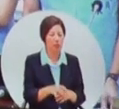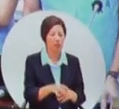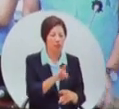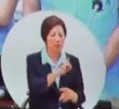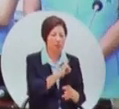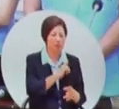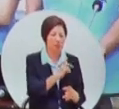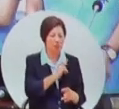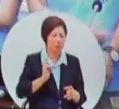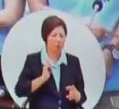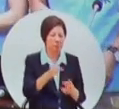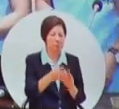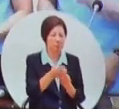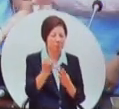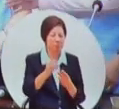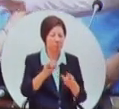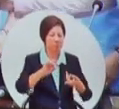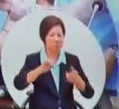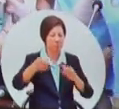以上。